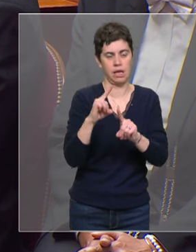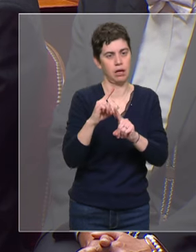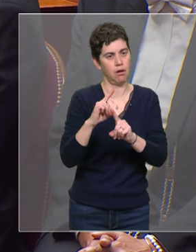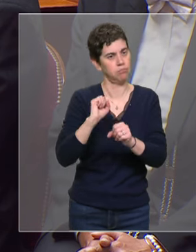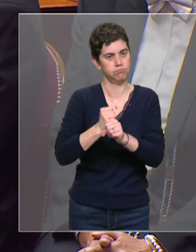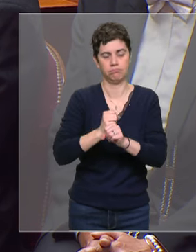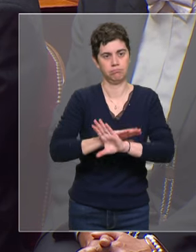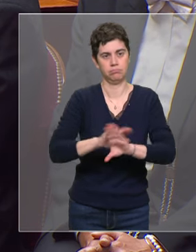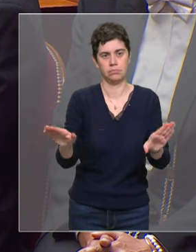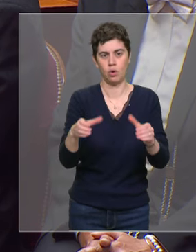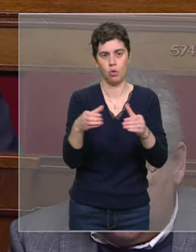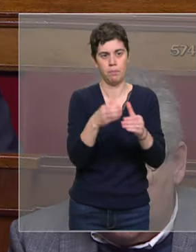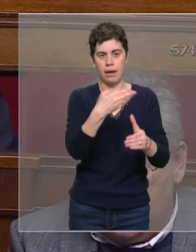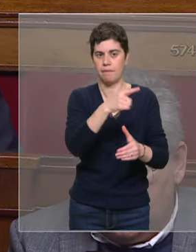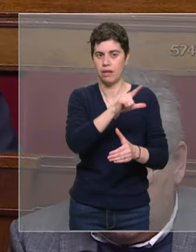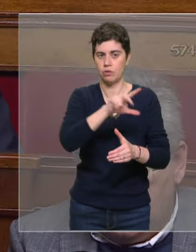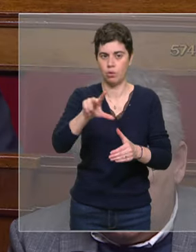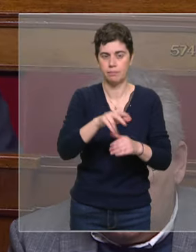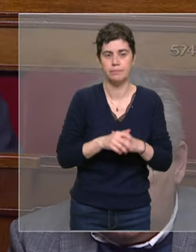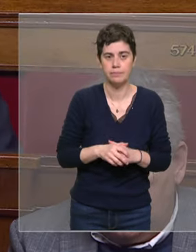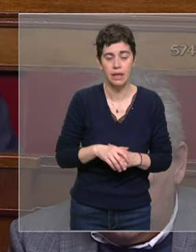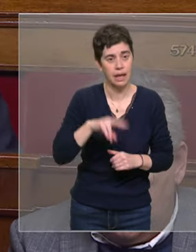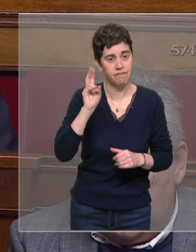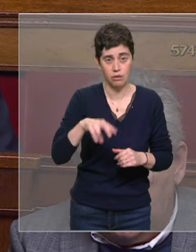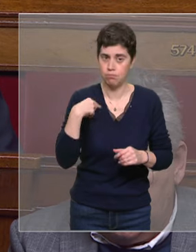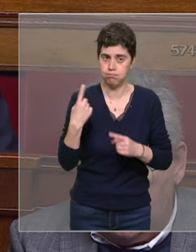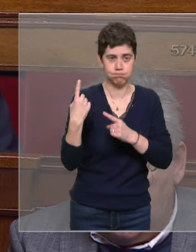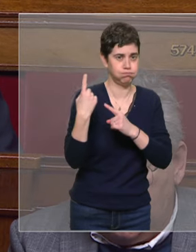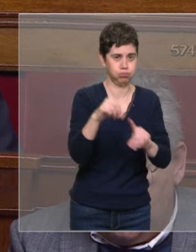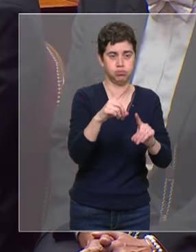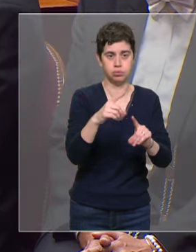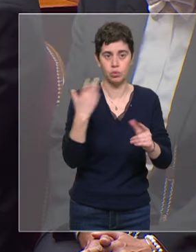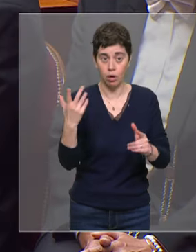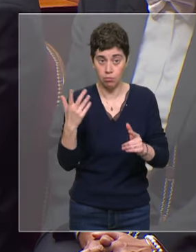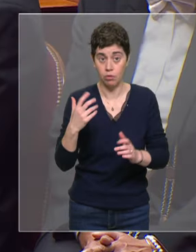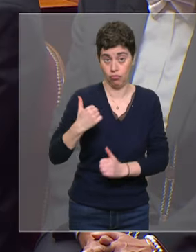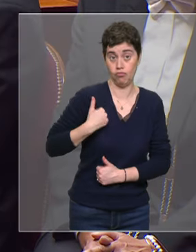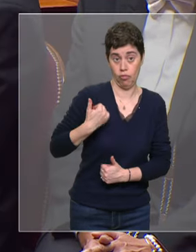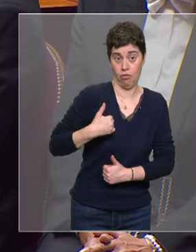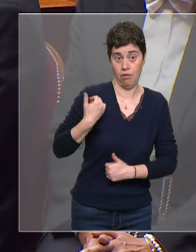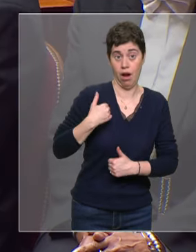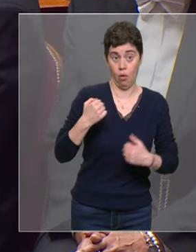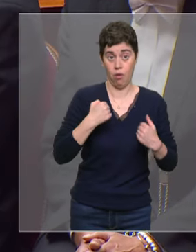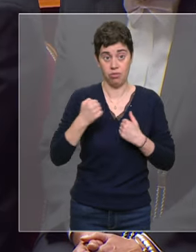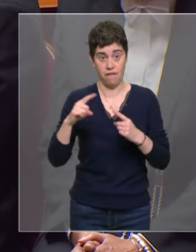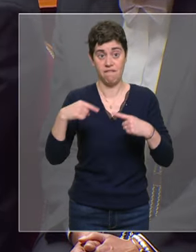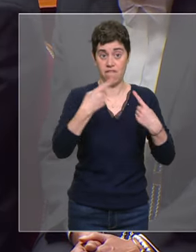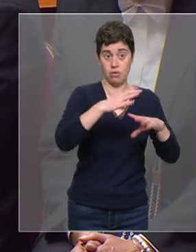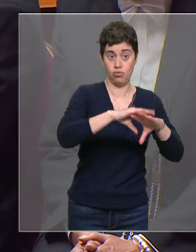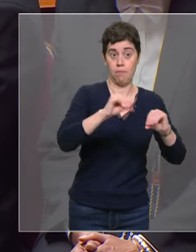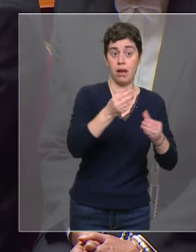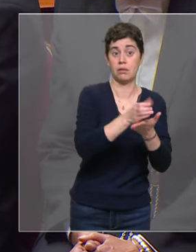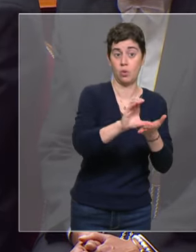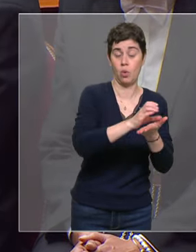groupe M23. Tout comme nous condamnons la présence des soldats rwandais sur le territoire congolais et